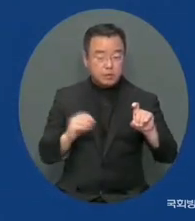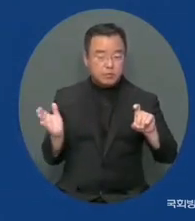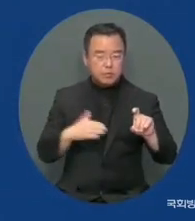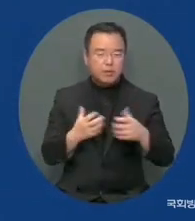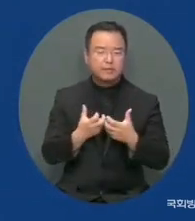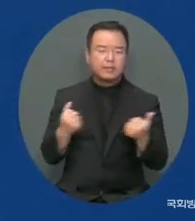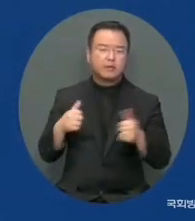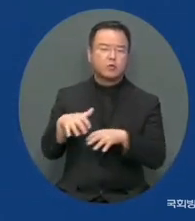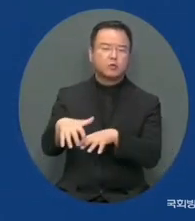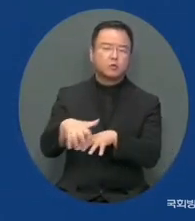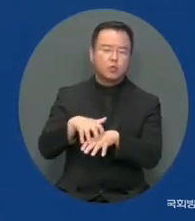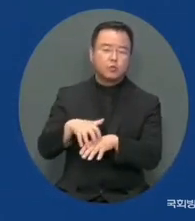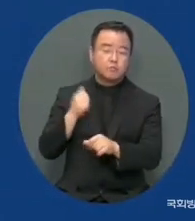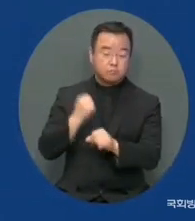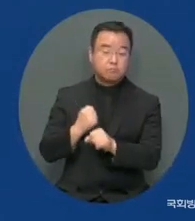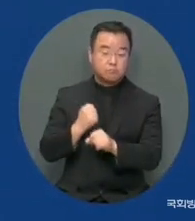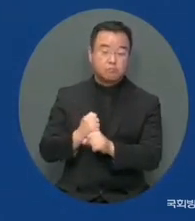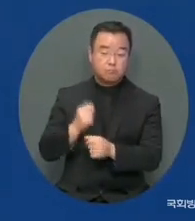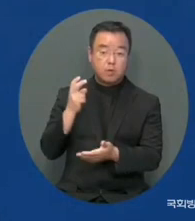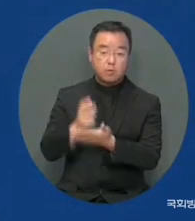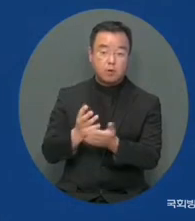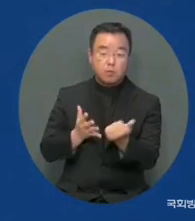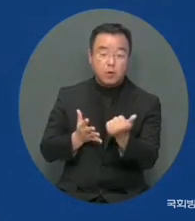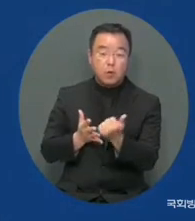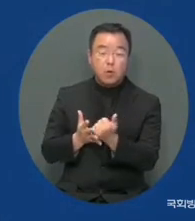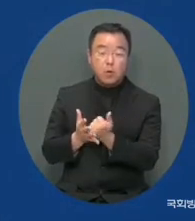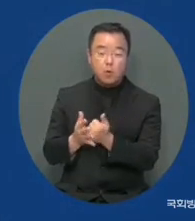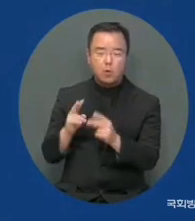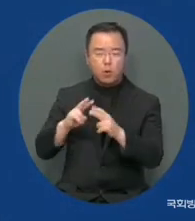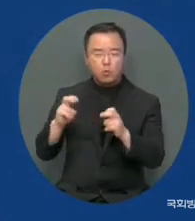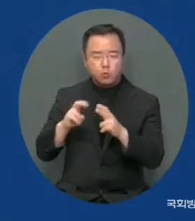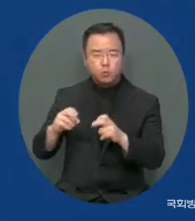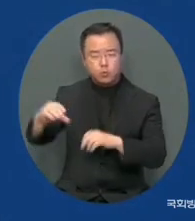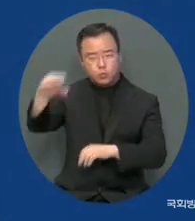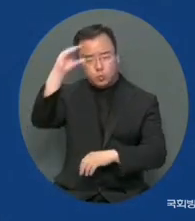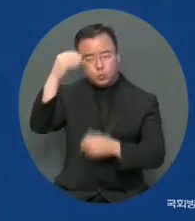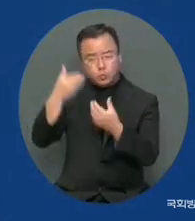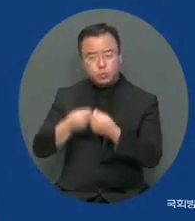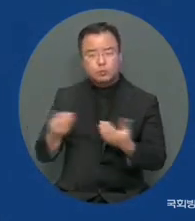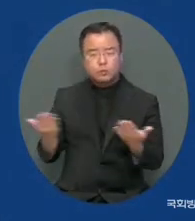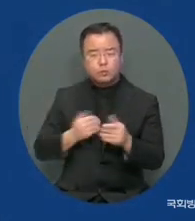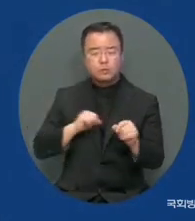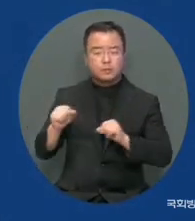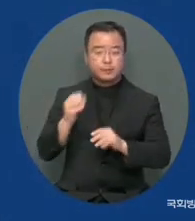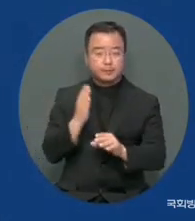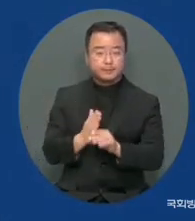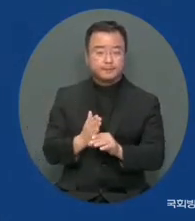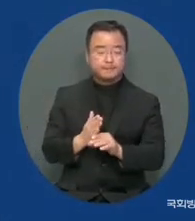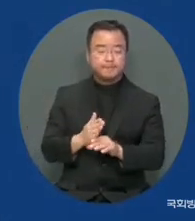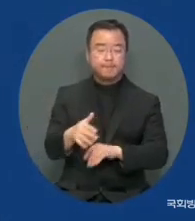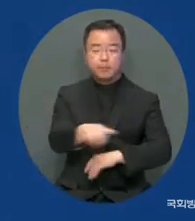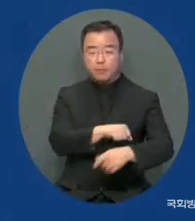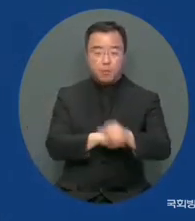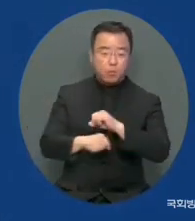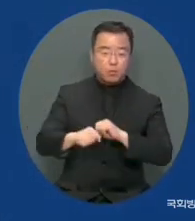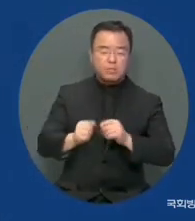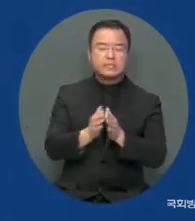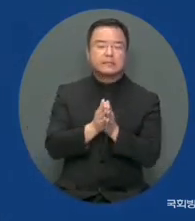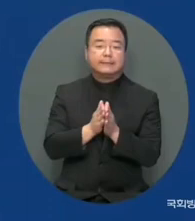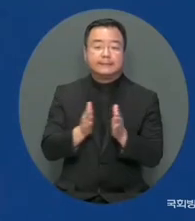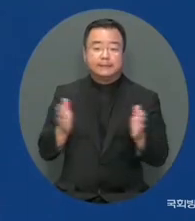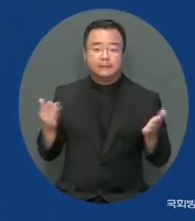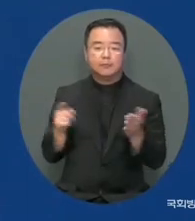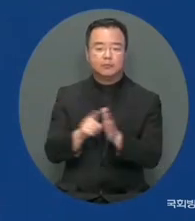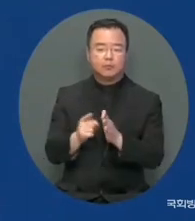조직을 구성해 입법 영향 분석 시범 사업을 진행해 왔습니다. 본격적인 제도 도입을 위해